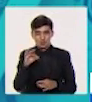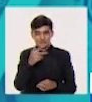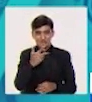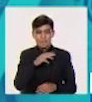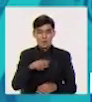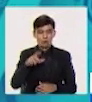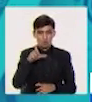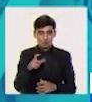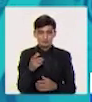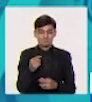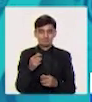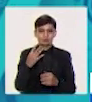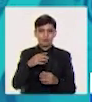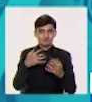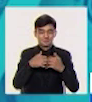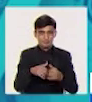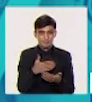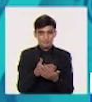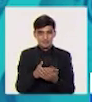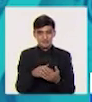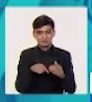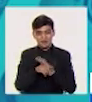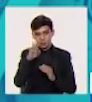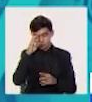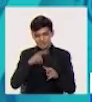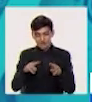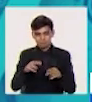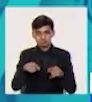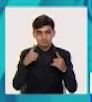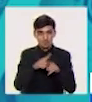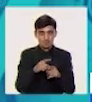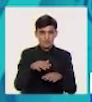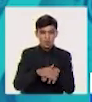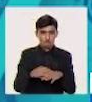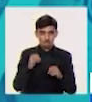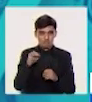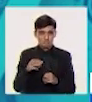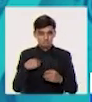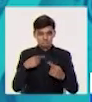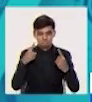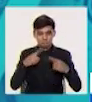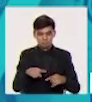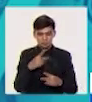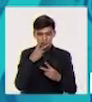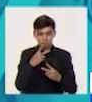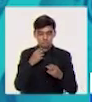азаматтың жәрдемақы алғанын есепке алсақ, дамыған елдердегідей өмір сүрген халықтың саны күрт төмендеп кеткенін